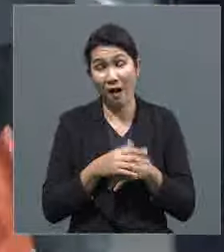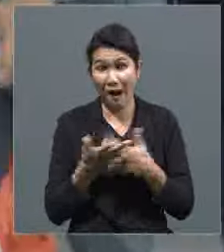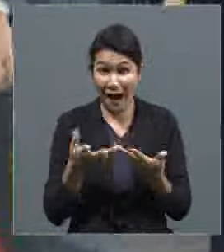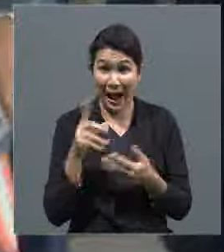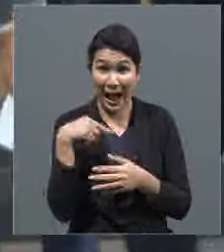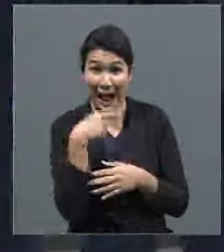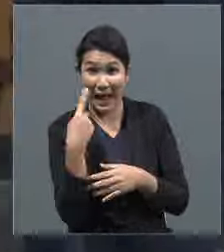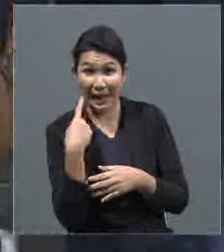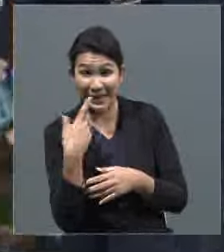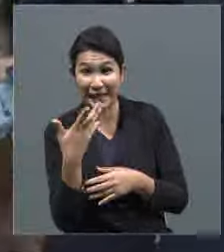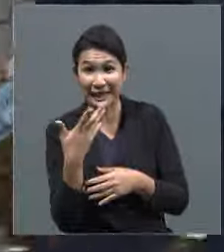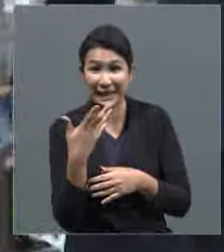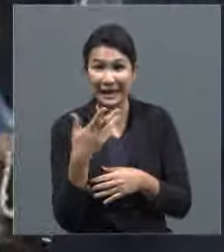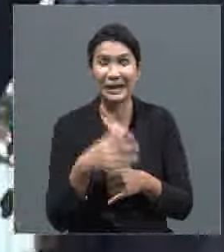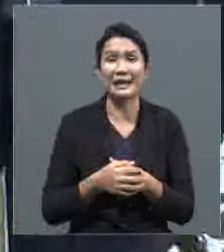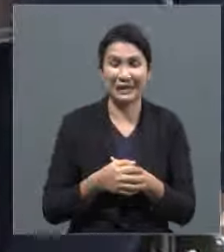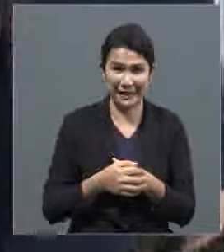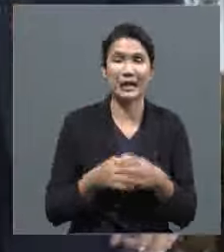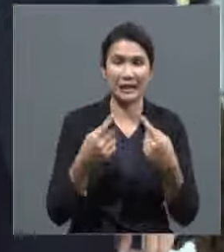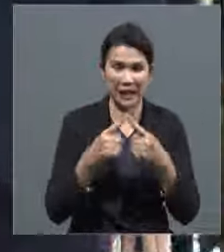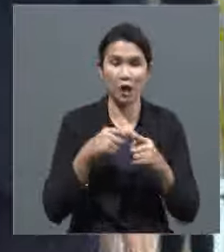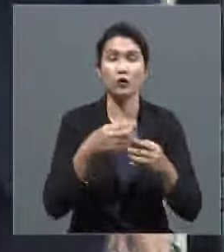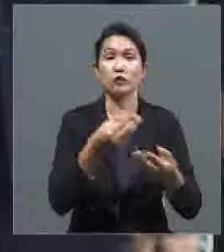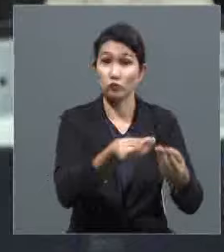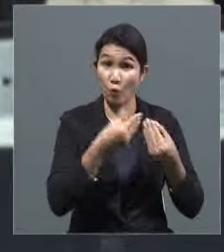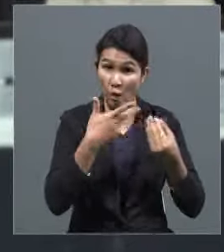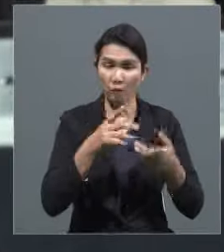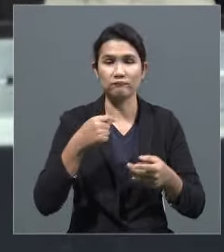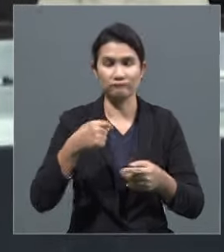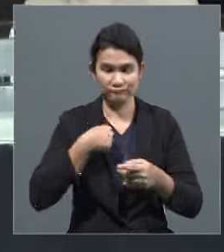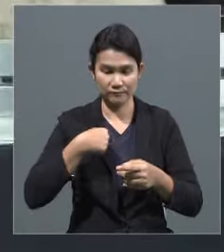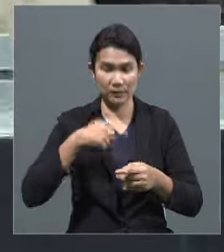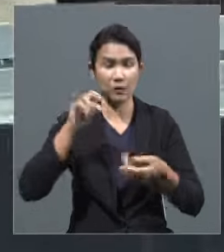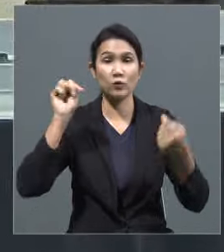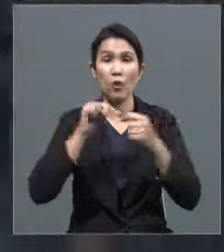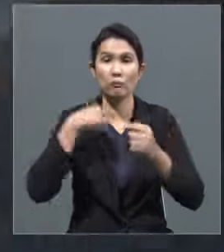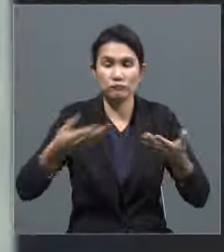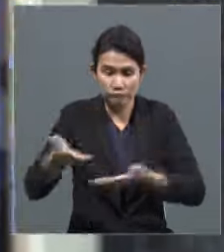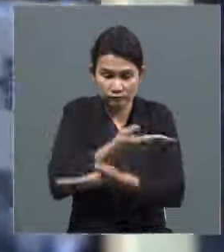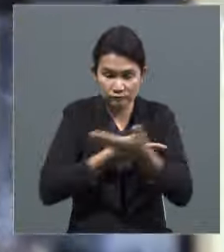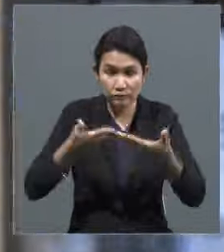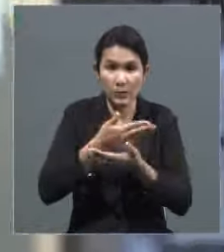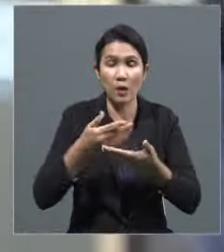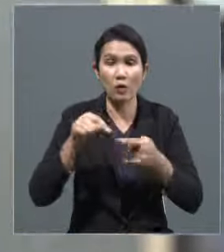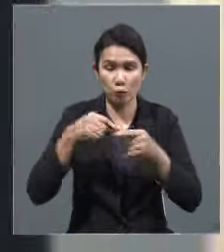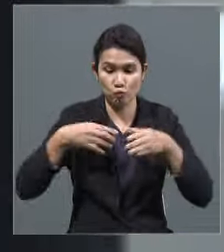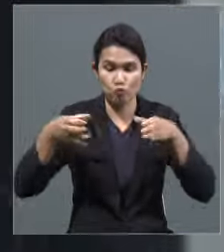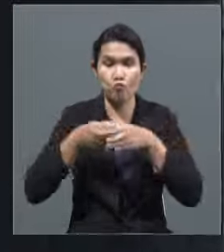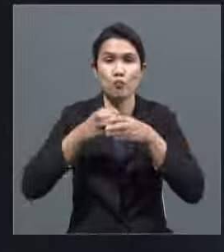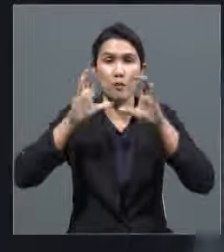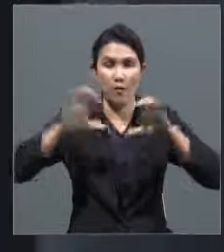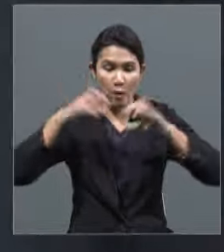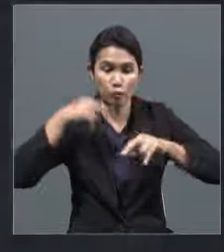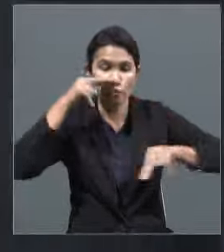แล้วใครไหน ใช่ค่ะอ่ะแต่ส่งมาแล้วก็ขึ้นอยู่กับการพิจารณาในส่วนของฝากฝั่งที่มีการจัดตั้งรัฐบาลกันละกันแล้วก็